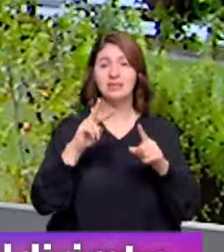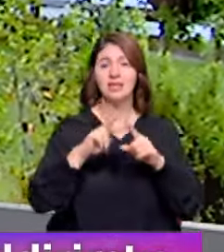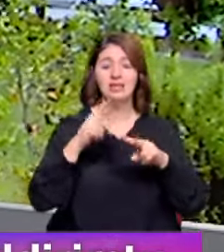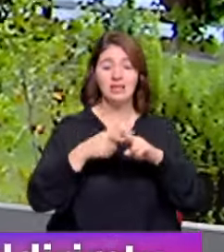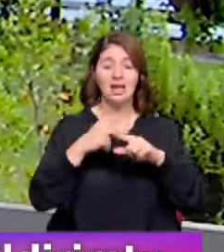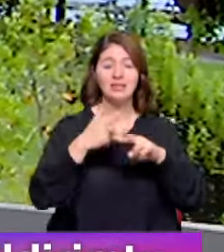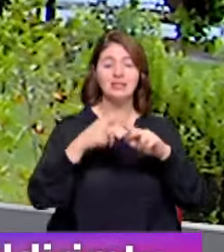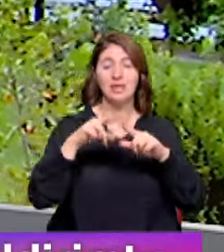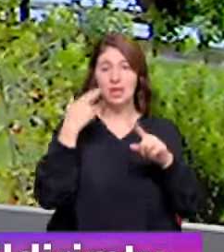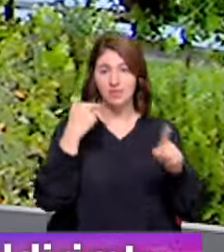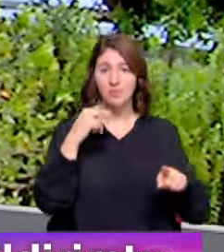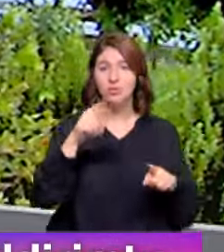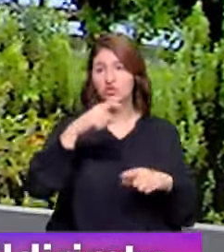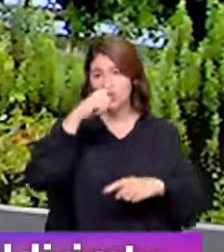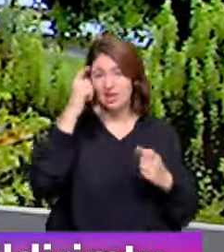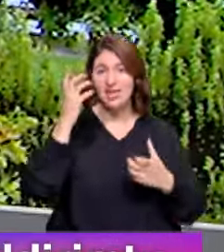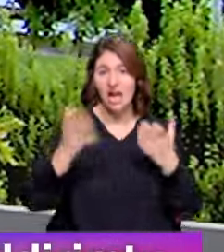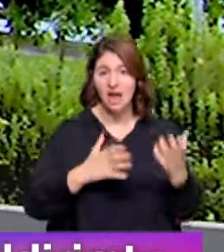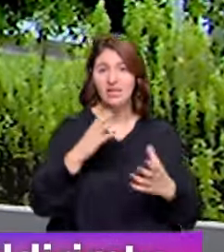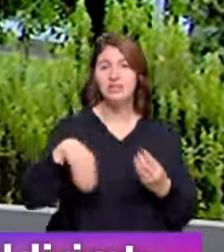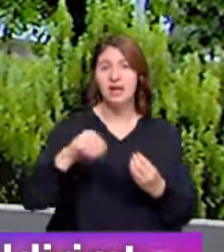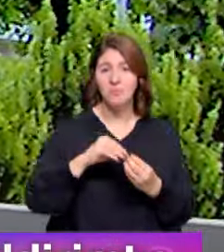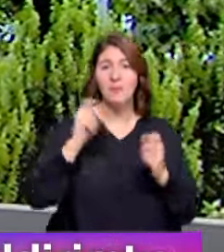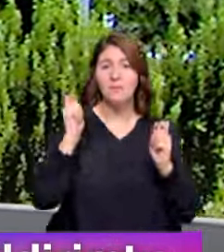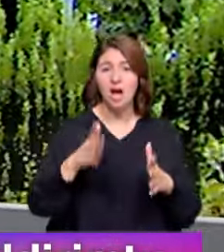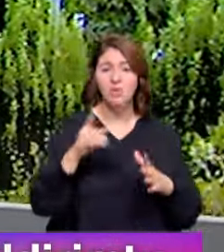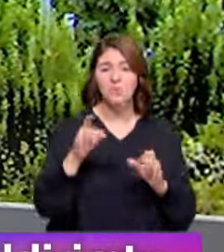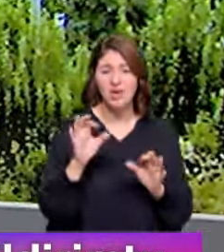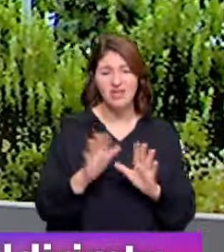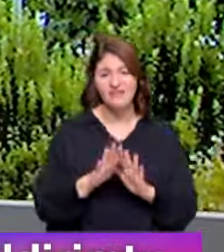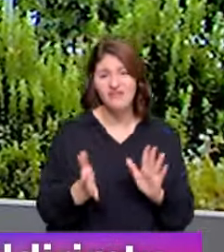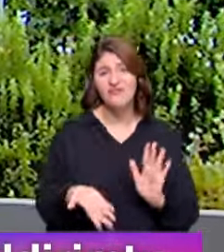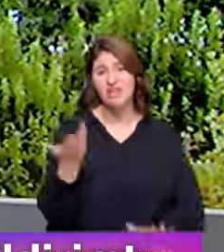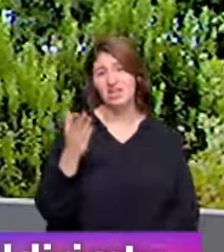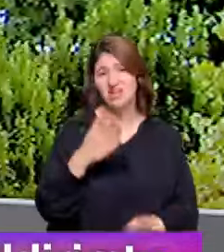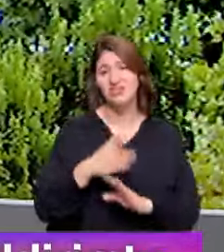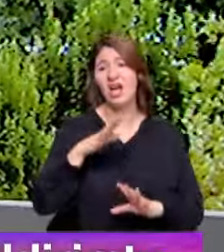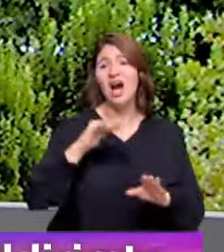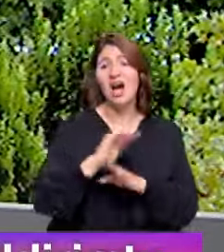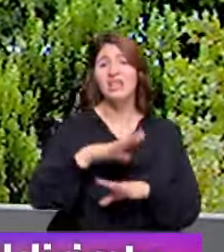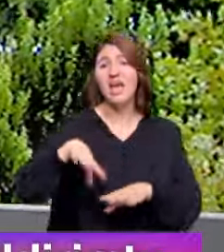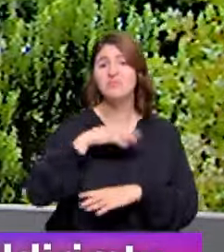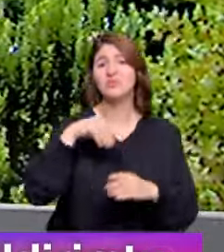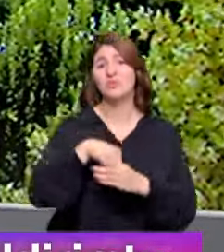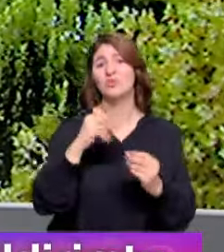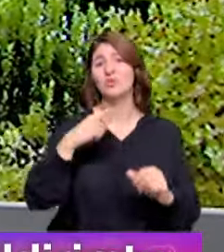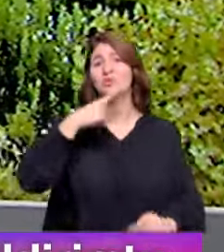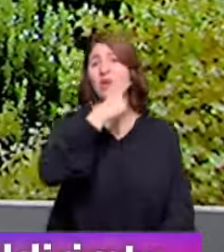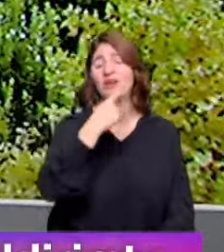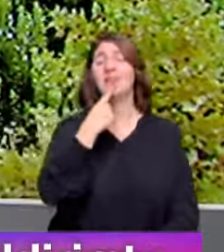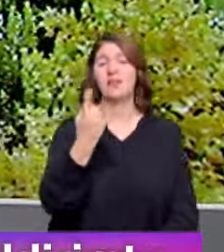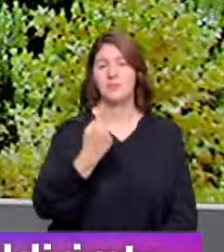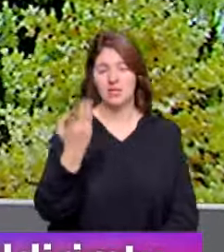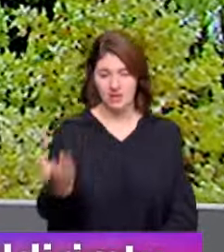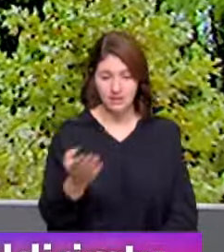Hanım. Bu sıcaklar, yangınlar, zamlar, pahalılık bu kadarı fazla gerçekten. Hayat hepimiz için çok zor